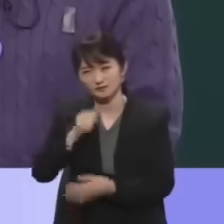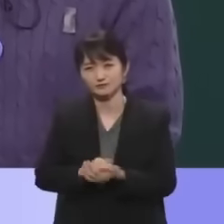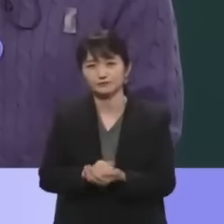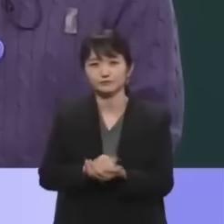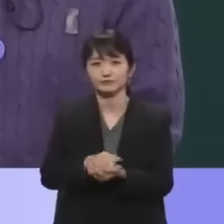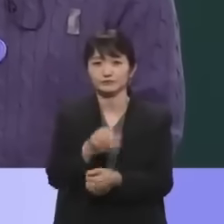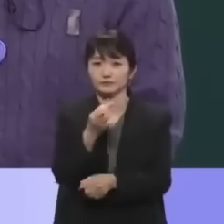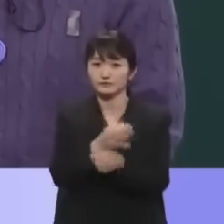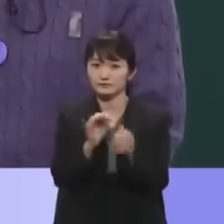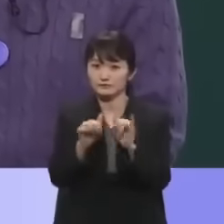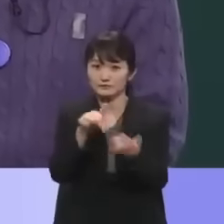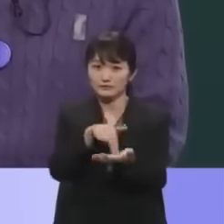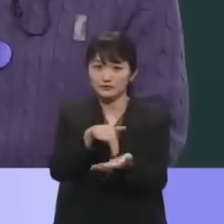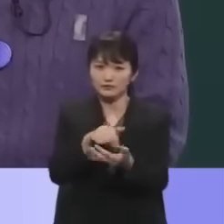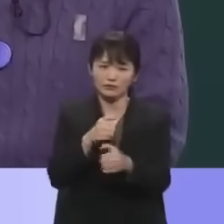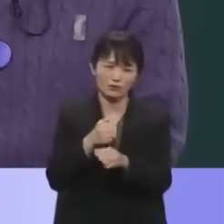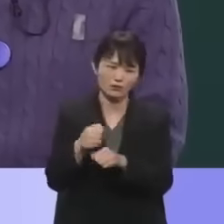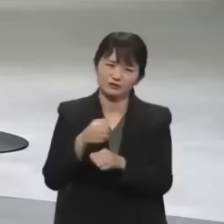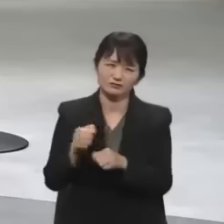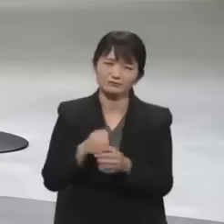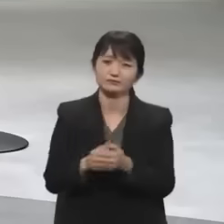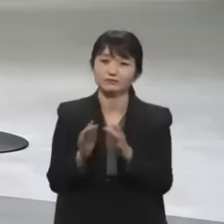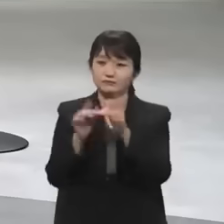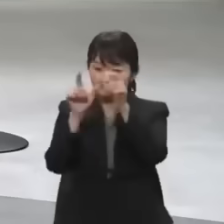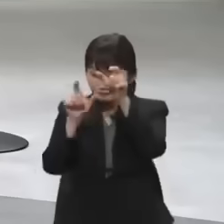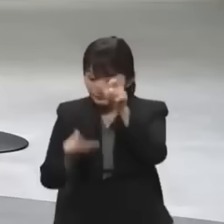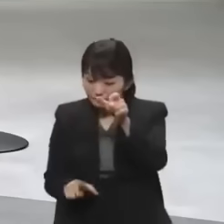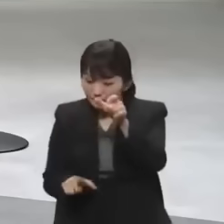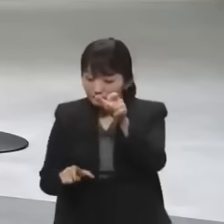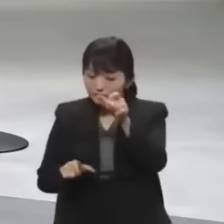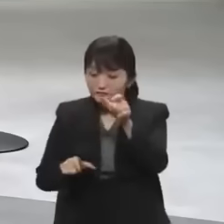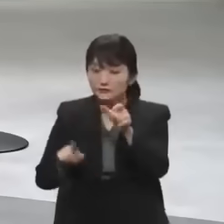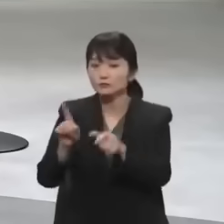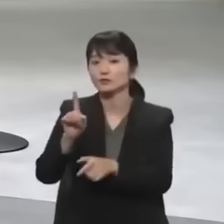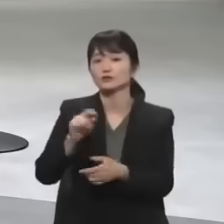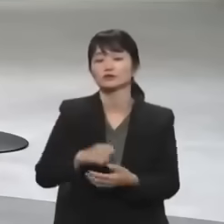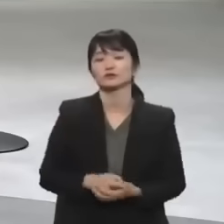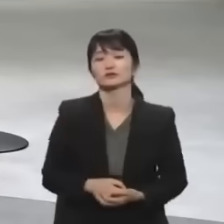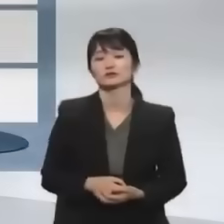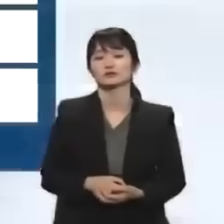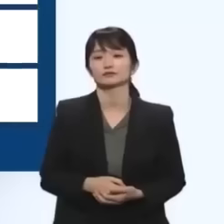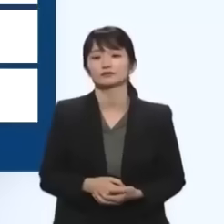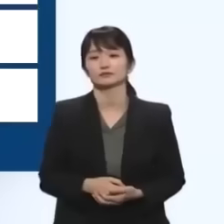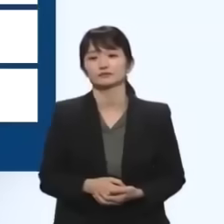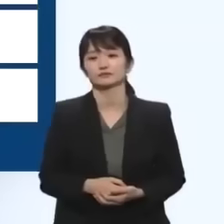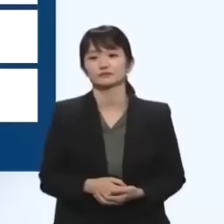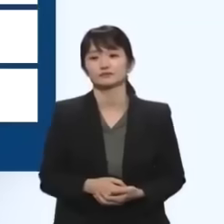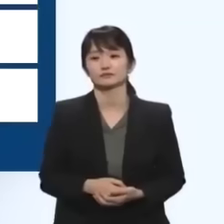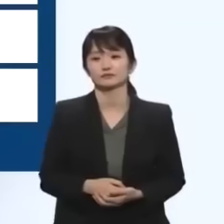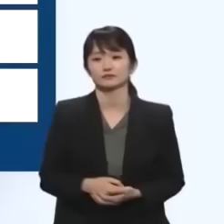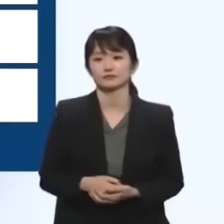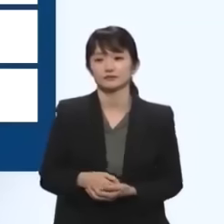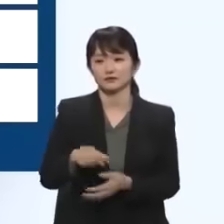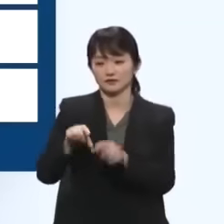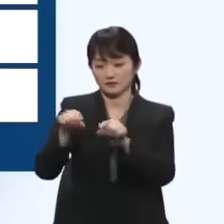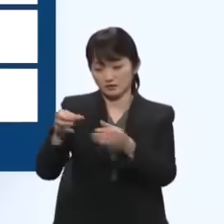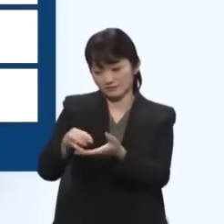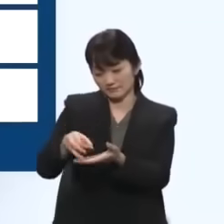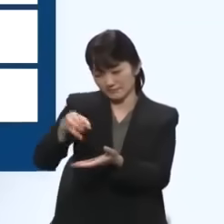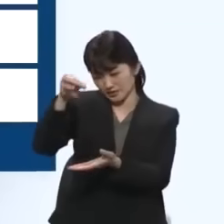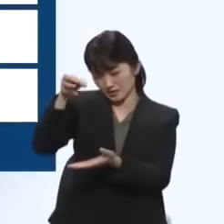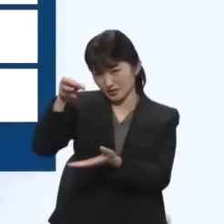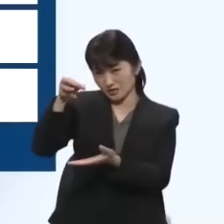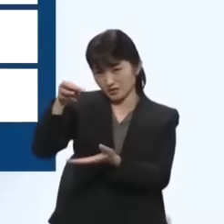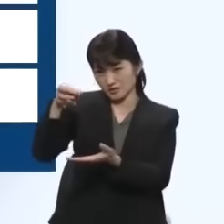입장에서는 황당할 수밖에 없습니다 누리꾼 반응 어때요 누리꾼들도 그런 반응이 많습니다 한번 살펴보죠 바가지 씌워서 한탕